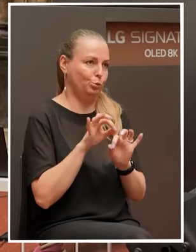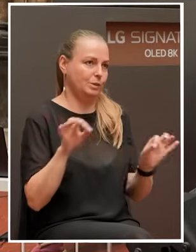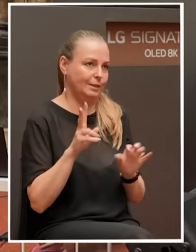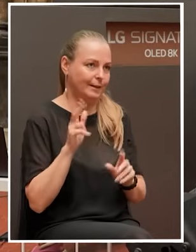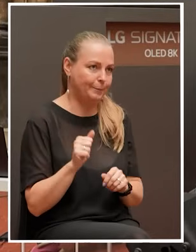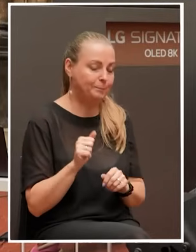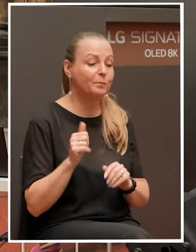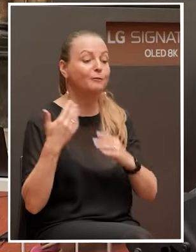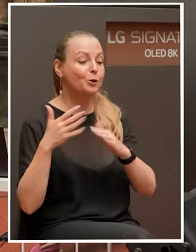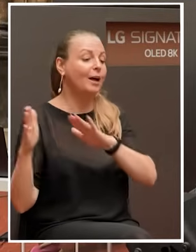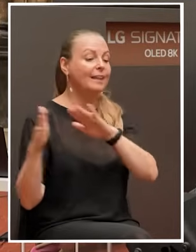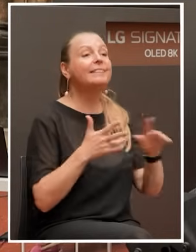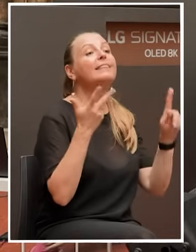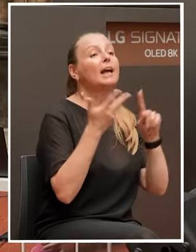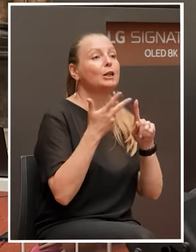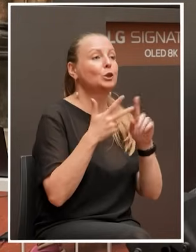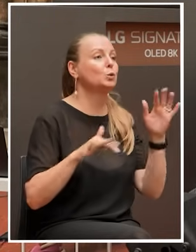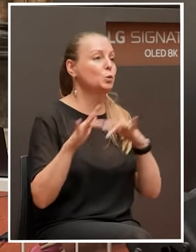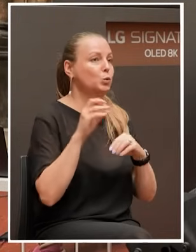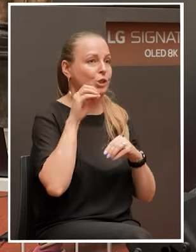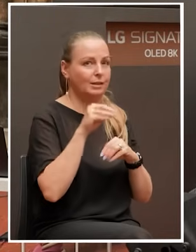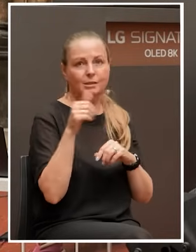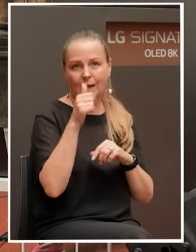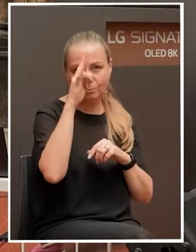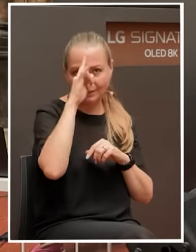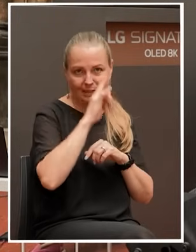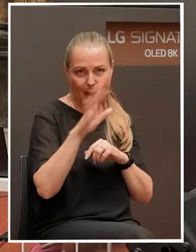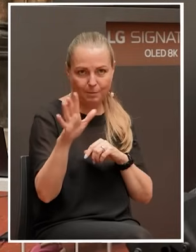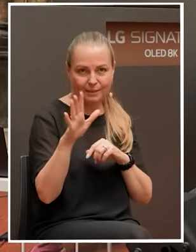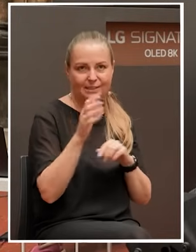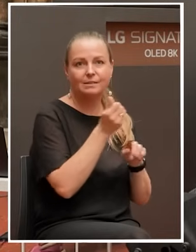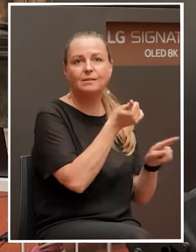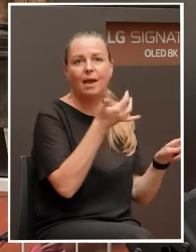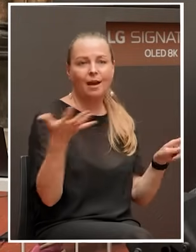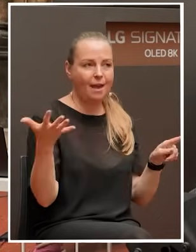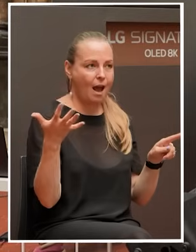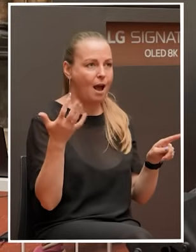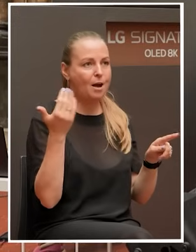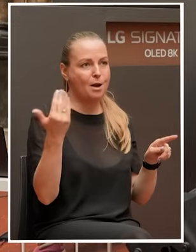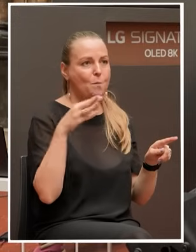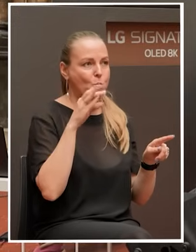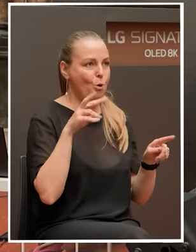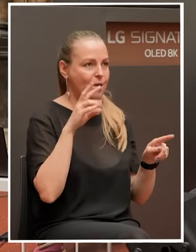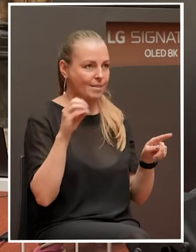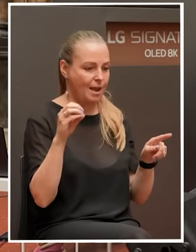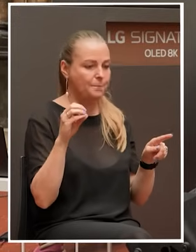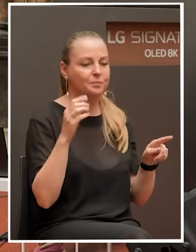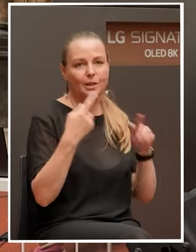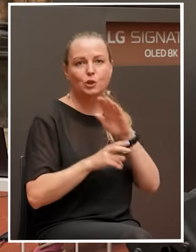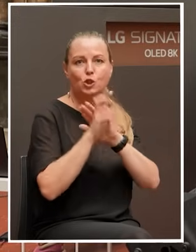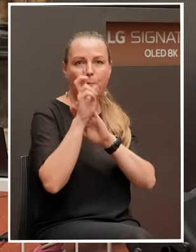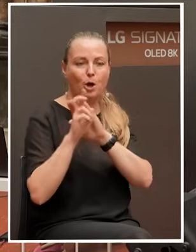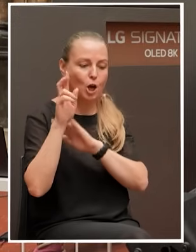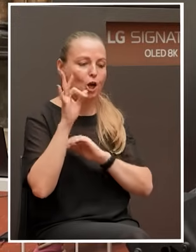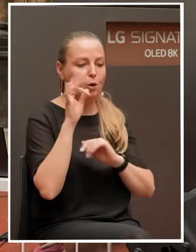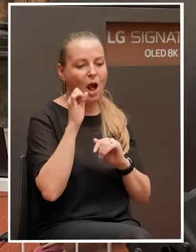нашего вечера. Это, может быть, самая знаменитая серия Клода Моне «Соборы»,